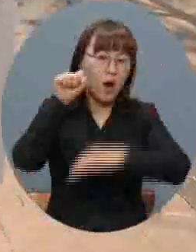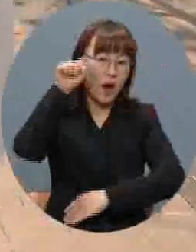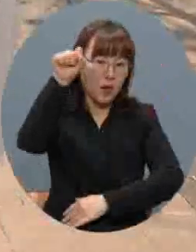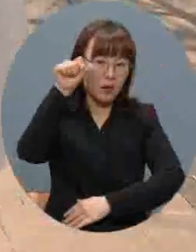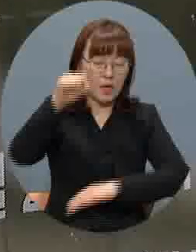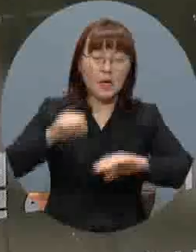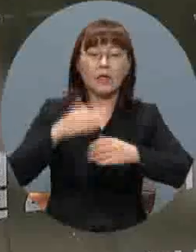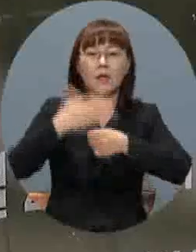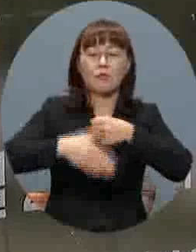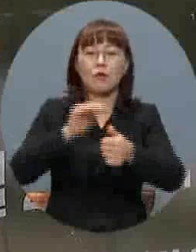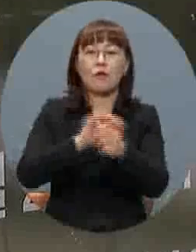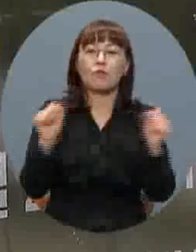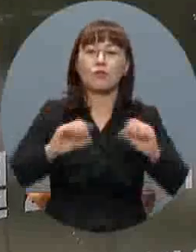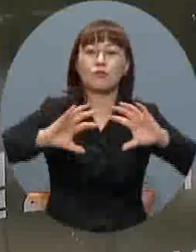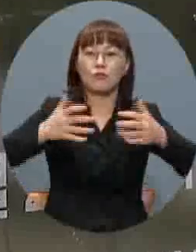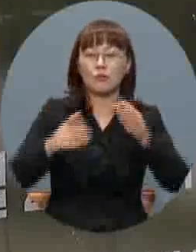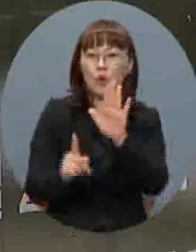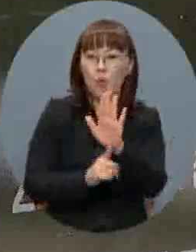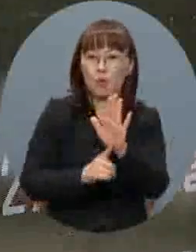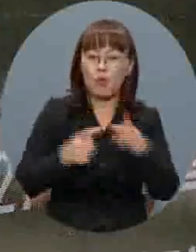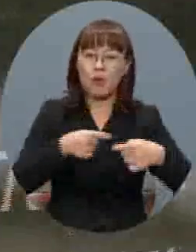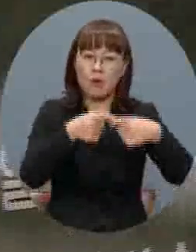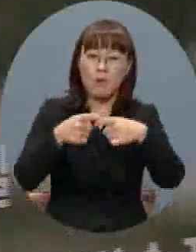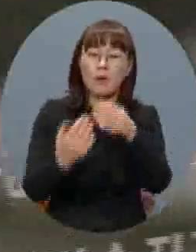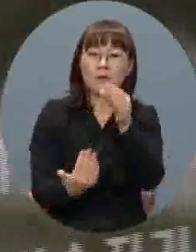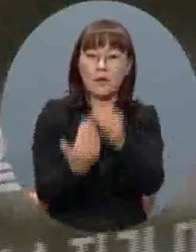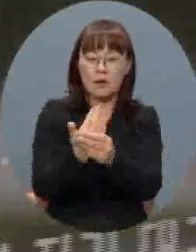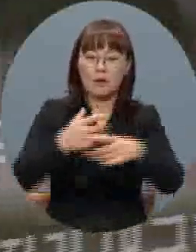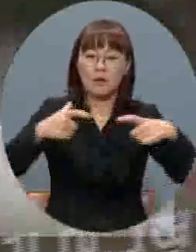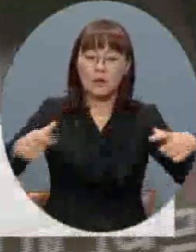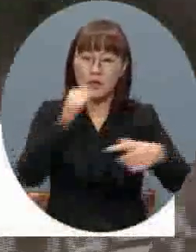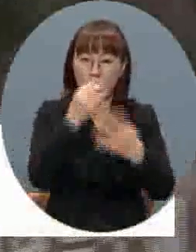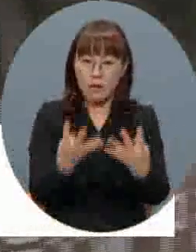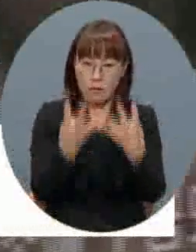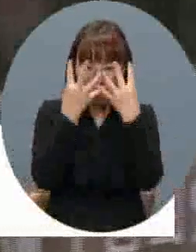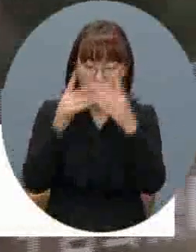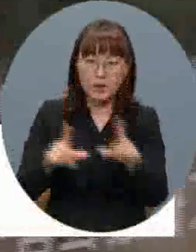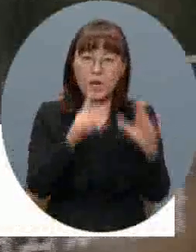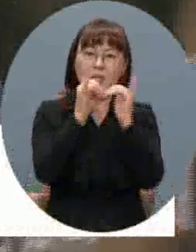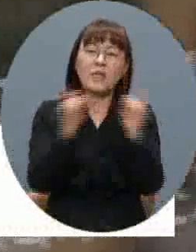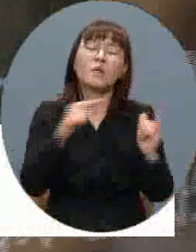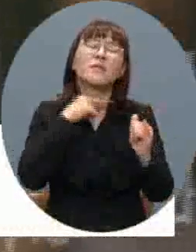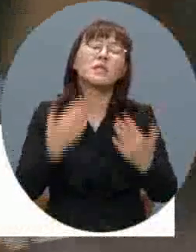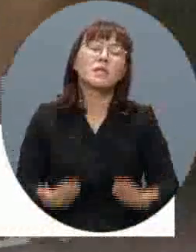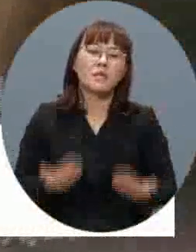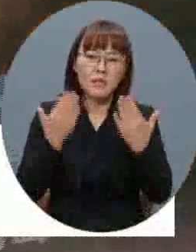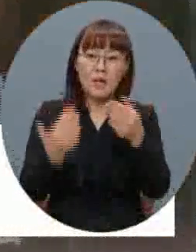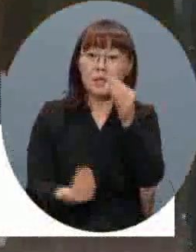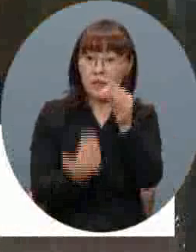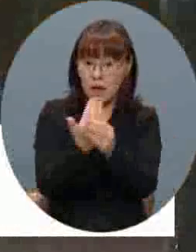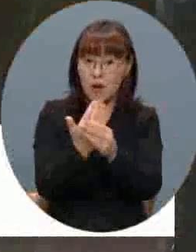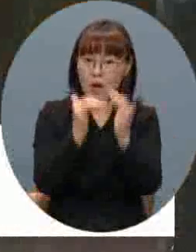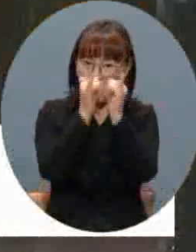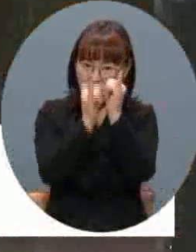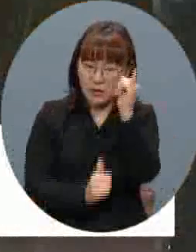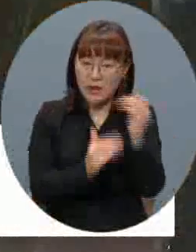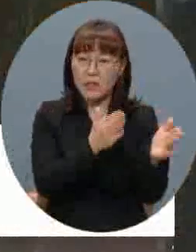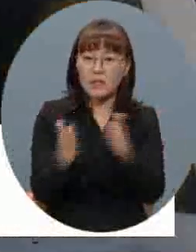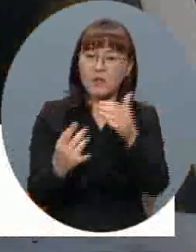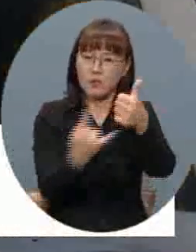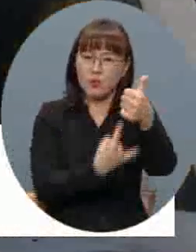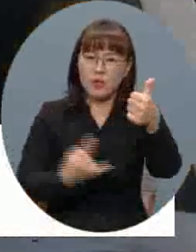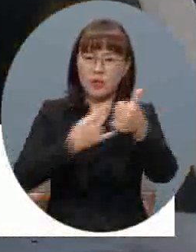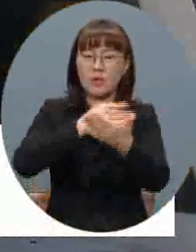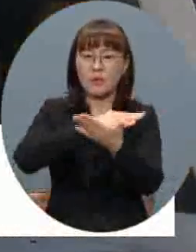아니라 대구 경북 국민보도연맹 사건과 지역 형무소 재소자 희생 사건 등 과거사 정리위가 권고한